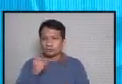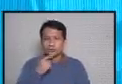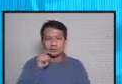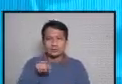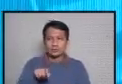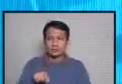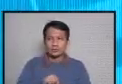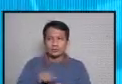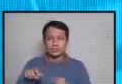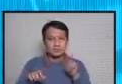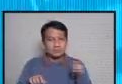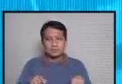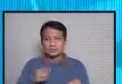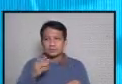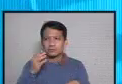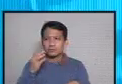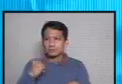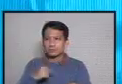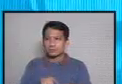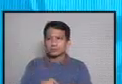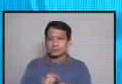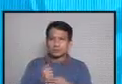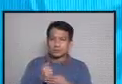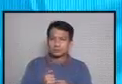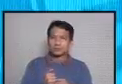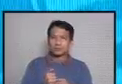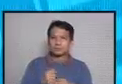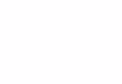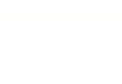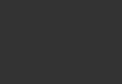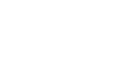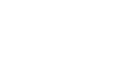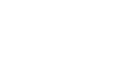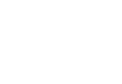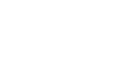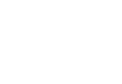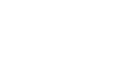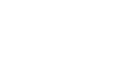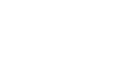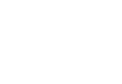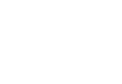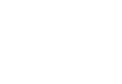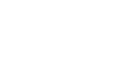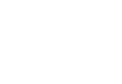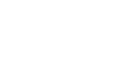ang mga pinakawalan na palaka para hindi magdulot ng pinsala.